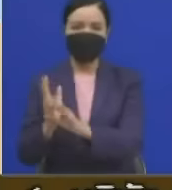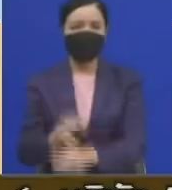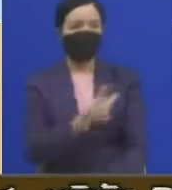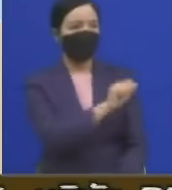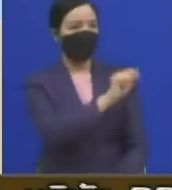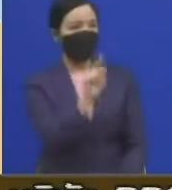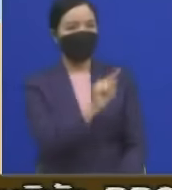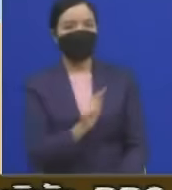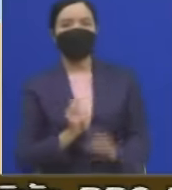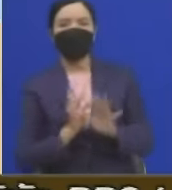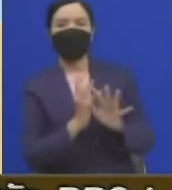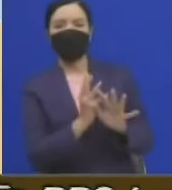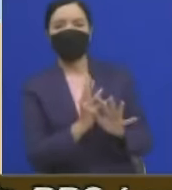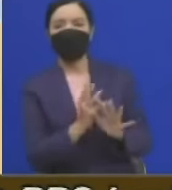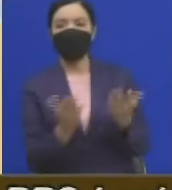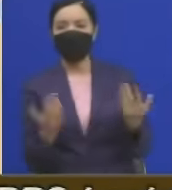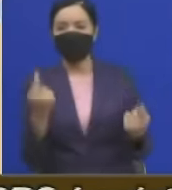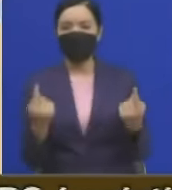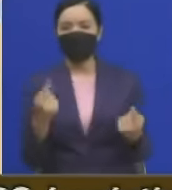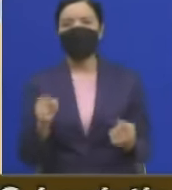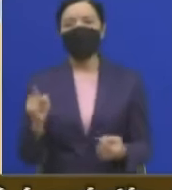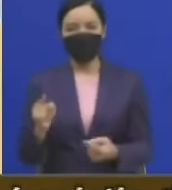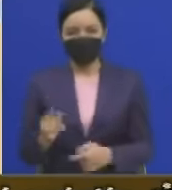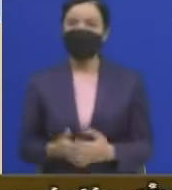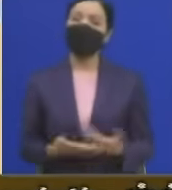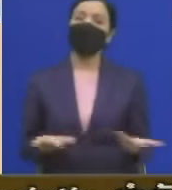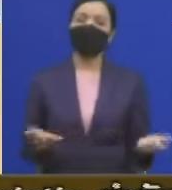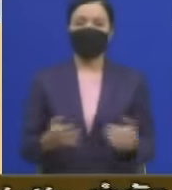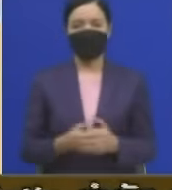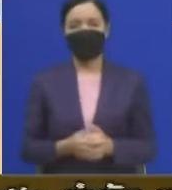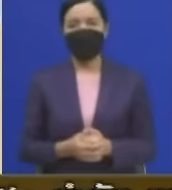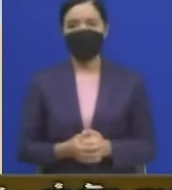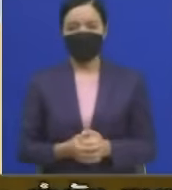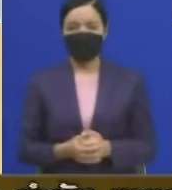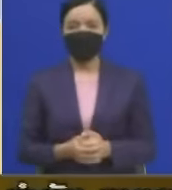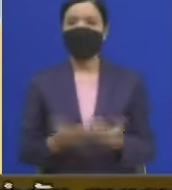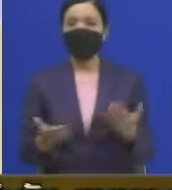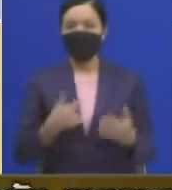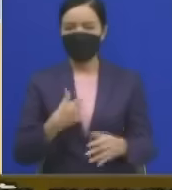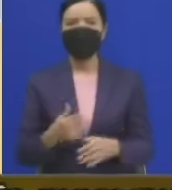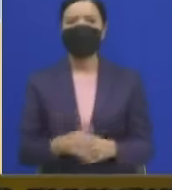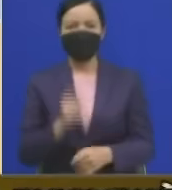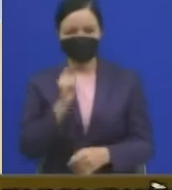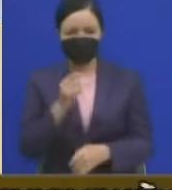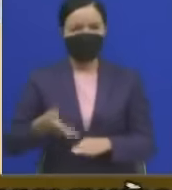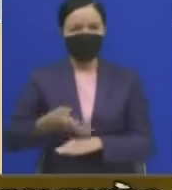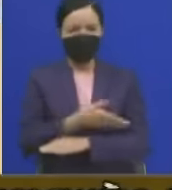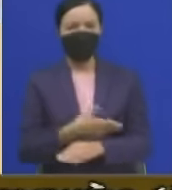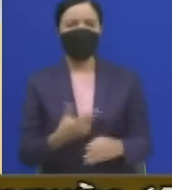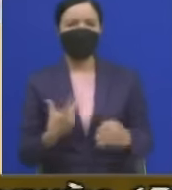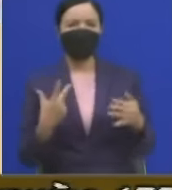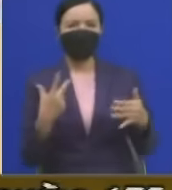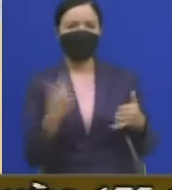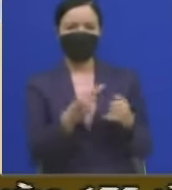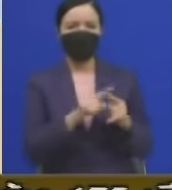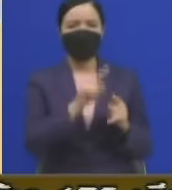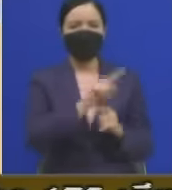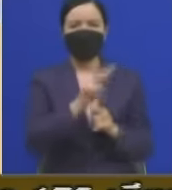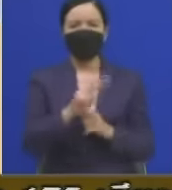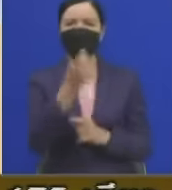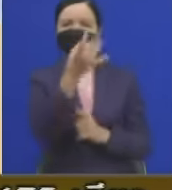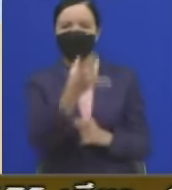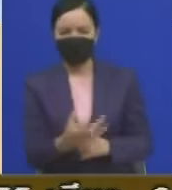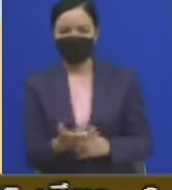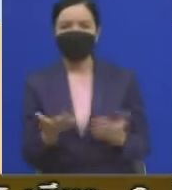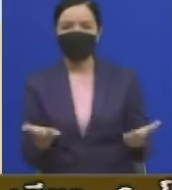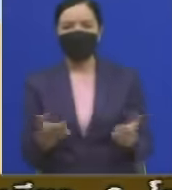คนจะน้อยกว่าไปเลือกแอสตราเซเนกาแป๊บเดียวจบนะแต่ก็ขึ้นอยู่กับว่าเราฉีดอะไรมาแล้วไง ค ่ ะ เพราะฉะนั้นอยู่ในเกณฑ์